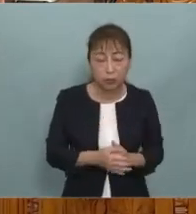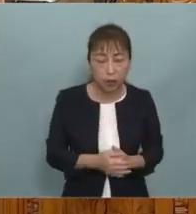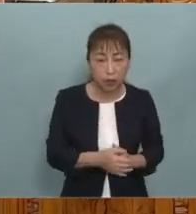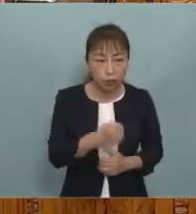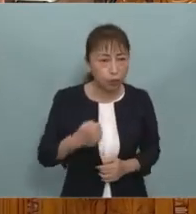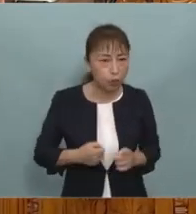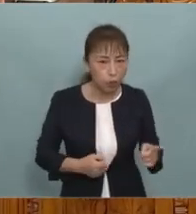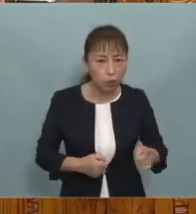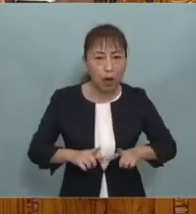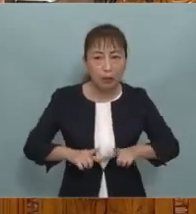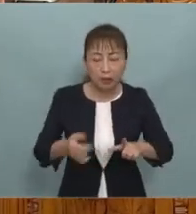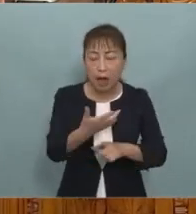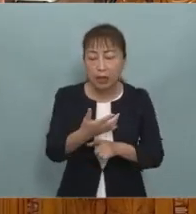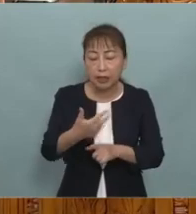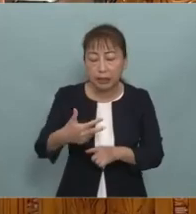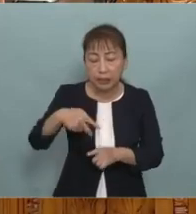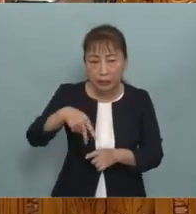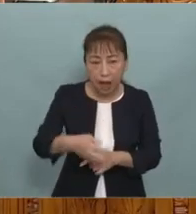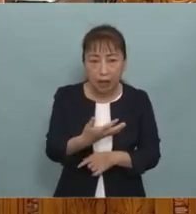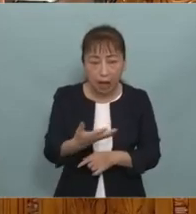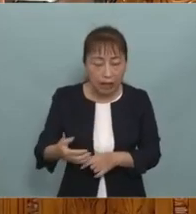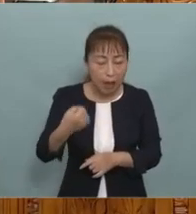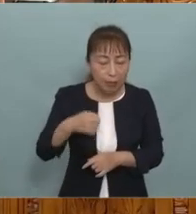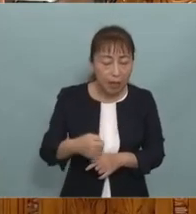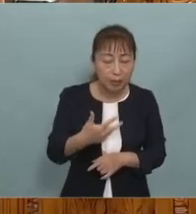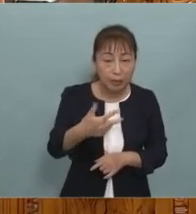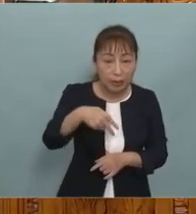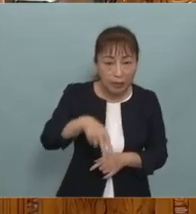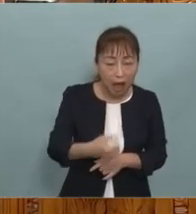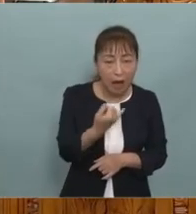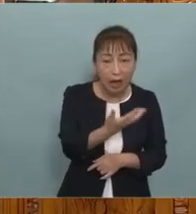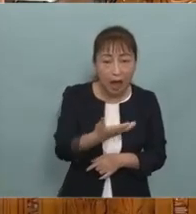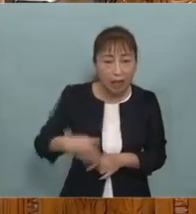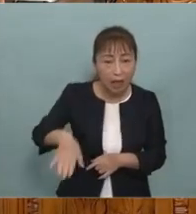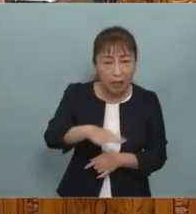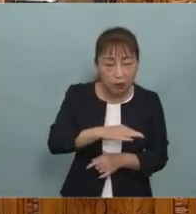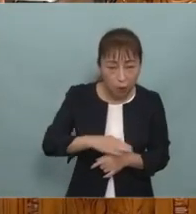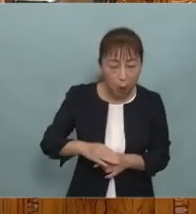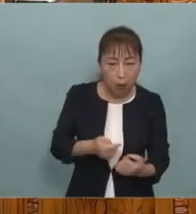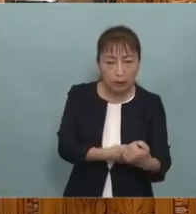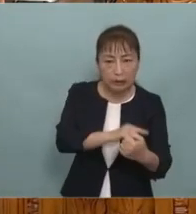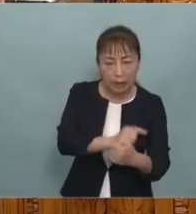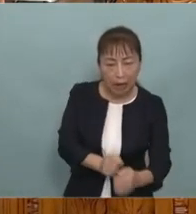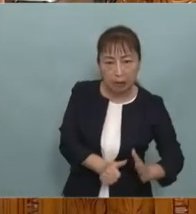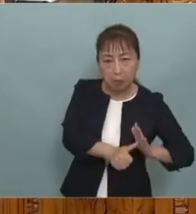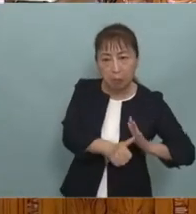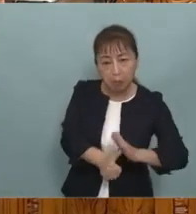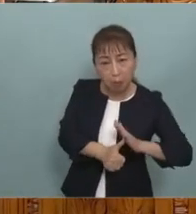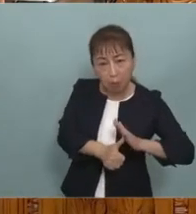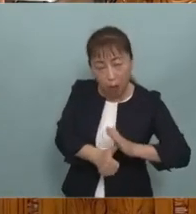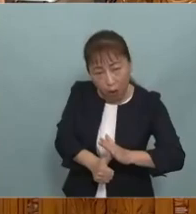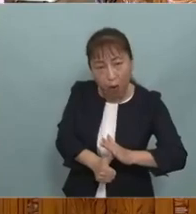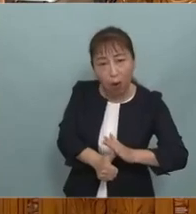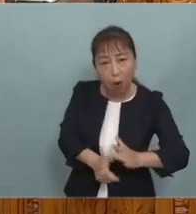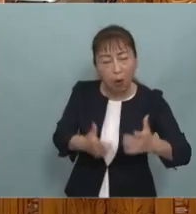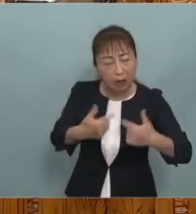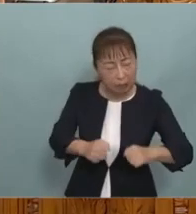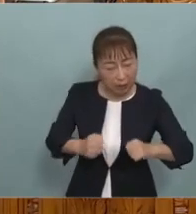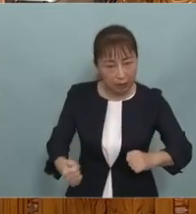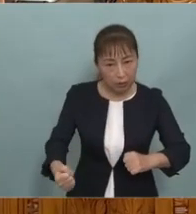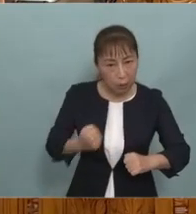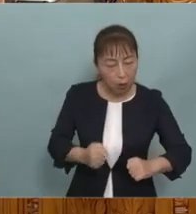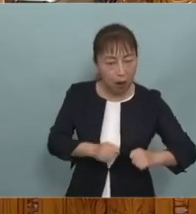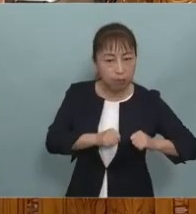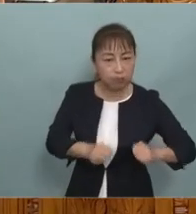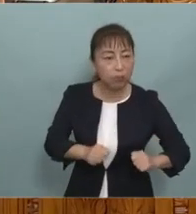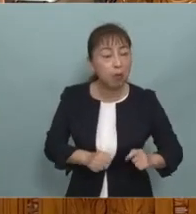東シ海や南シ海における力による一方的な現状変更の試みを日々強化しており